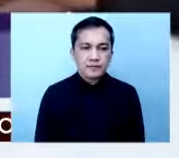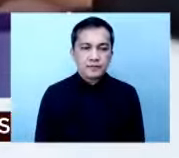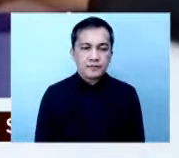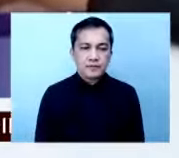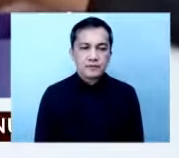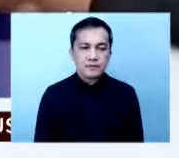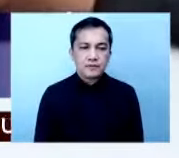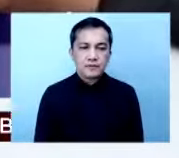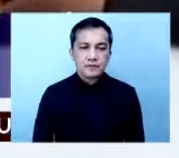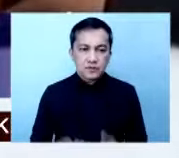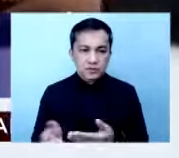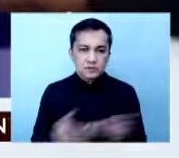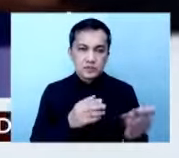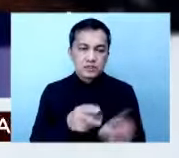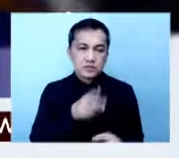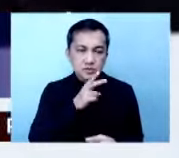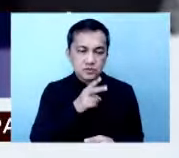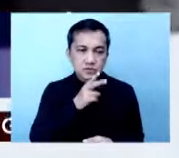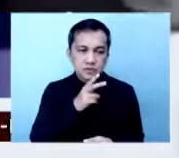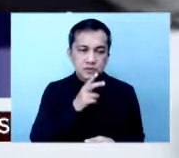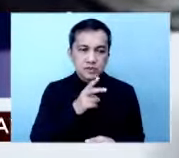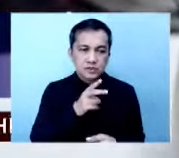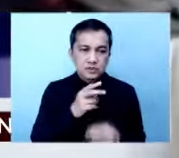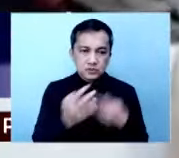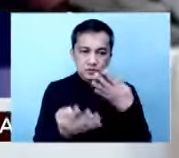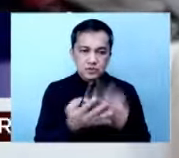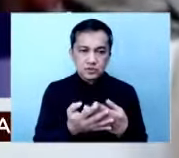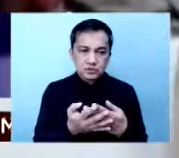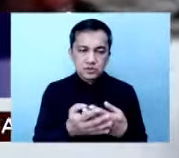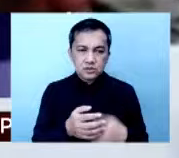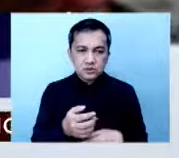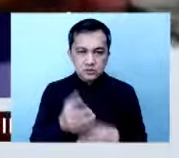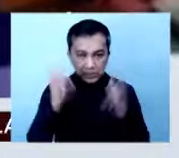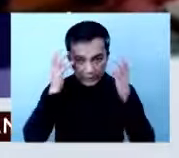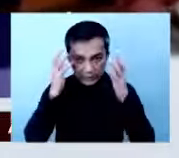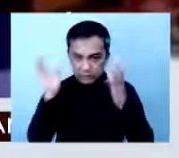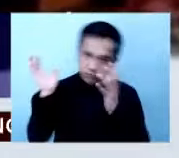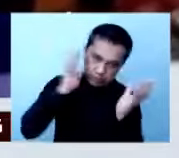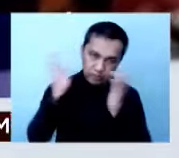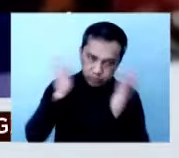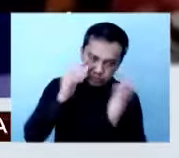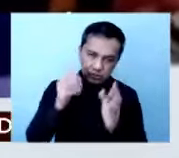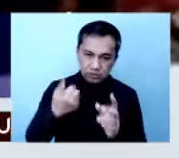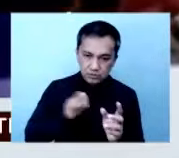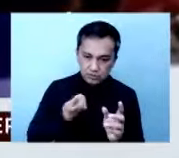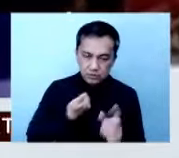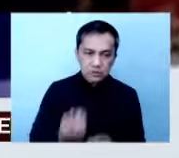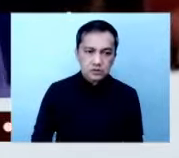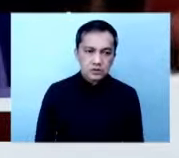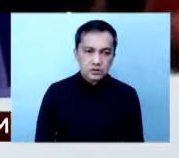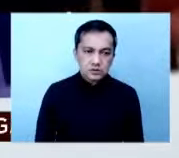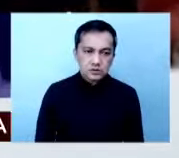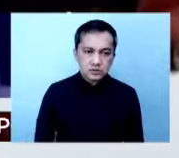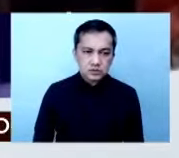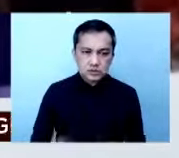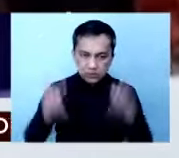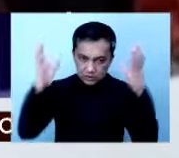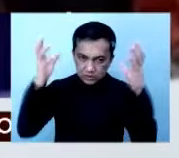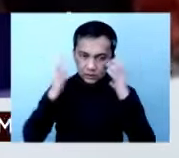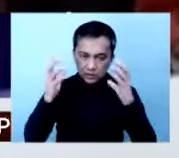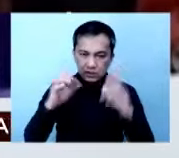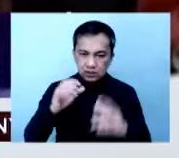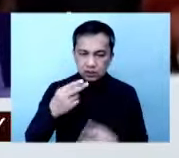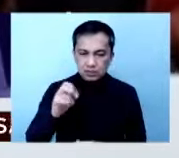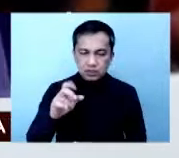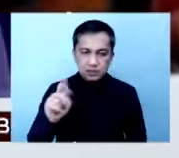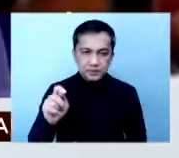Nang dalhin ang suspect sa kulungan, iniuuntog nito ang kanyang ulo sa rehas. Kaya naman, sinutan siya ng helmet. Kinilala